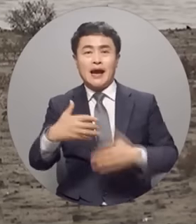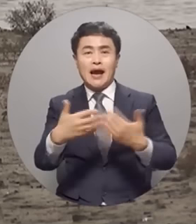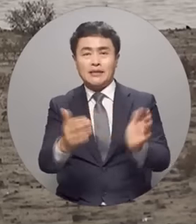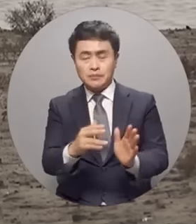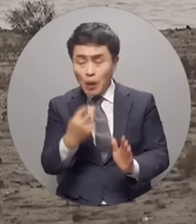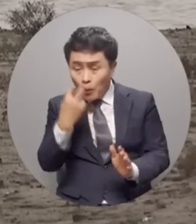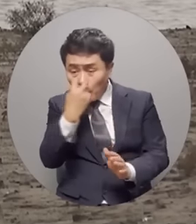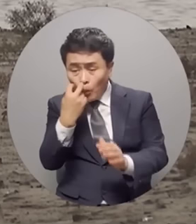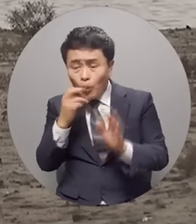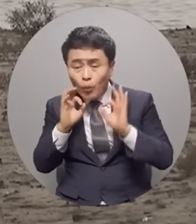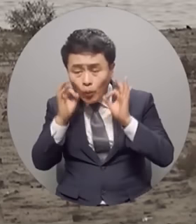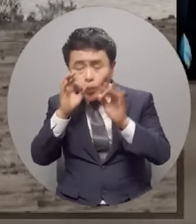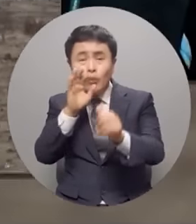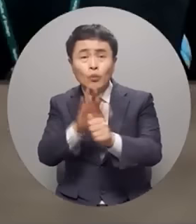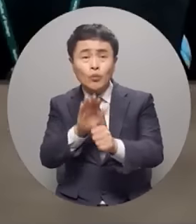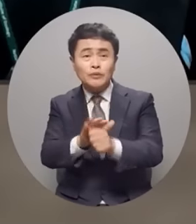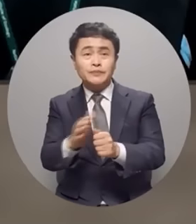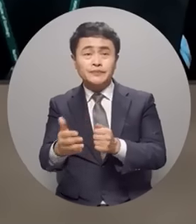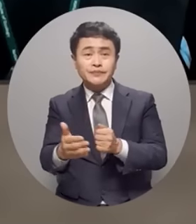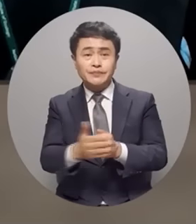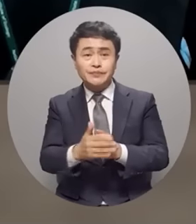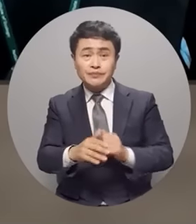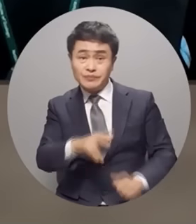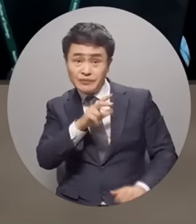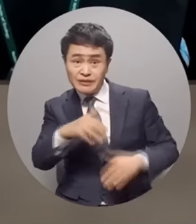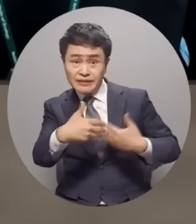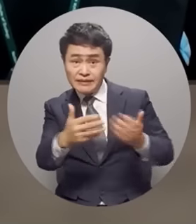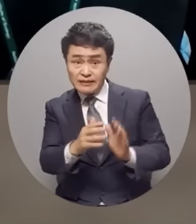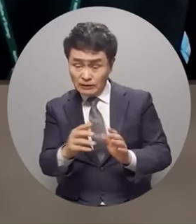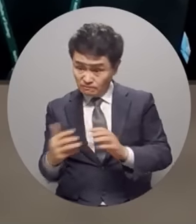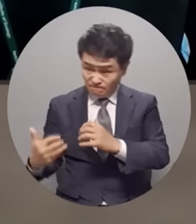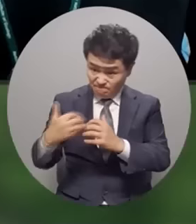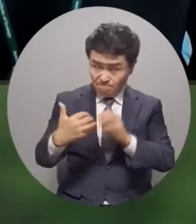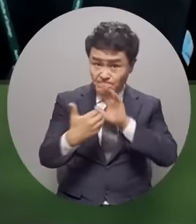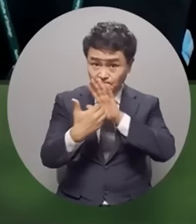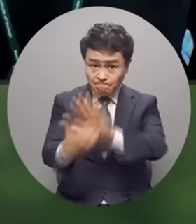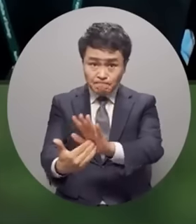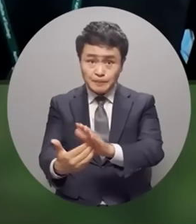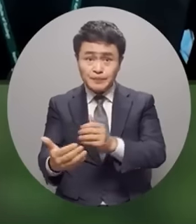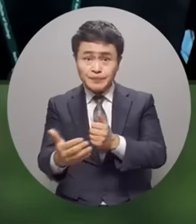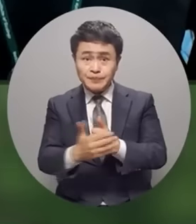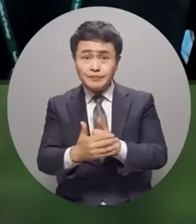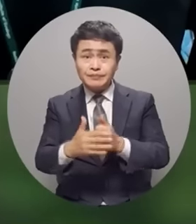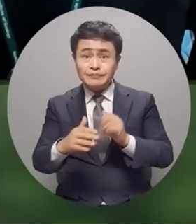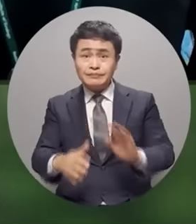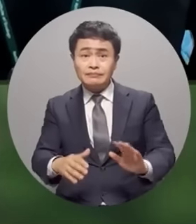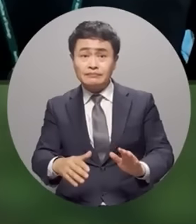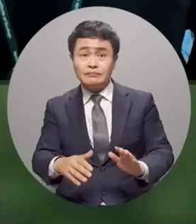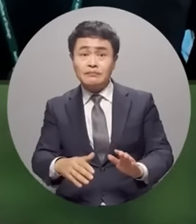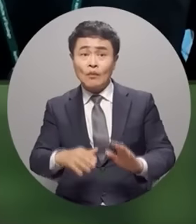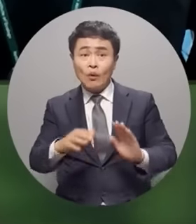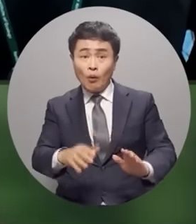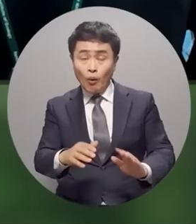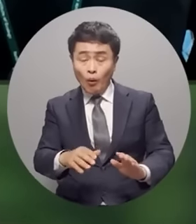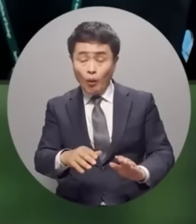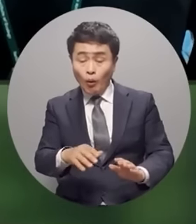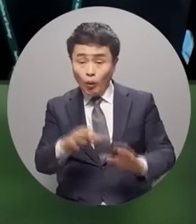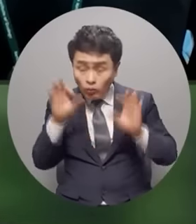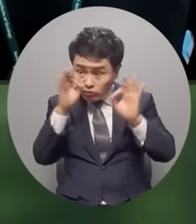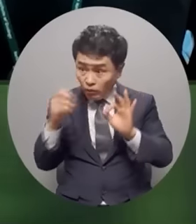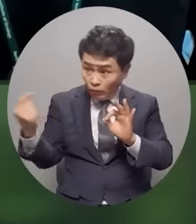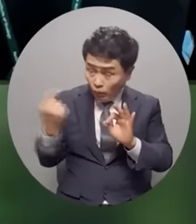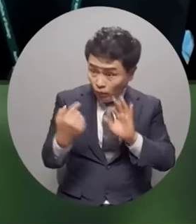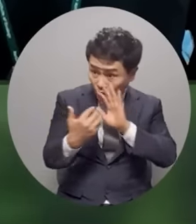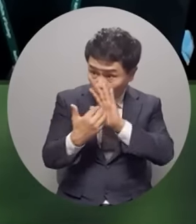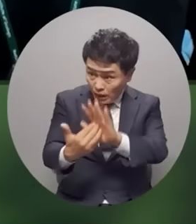덕분이었습니다. 쥐덫을 이용하여 번식지 내 침입 방 설치리를 포획하거나 막대 부준물을 설치하여 수리부엉의 접근을 막는 등